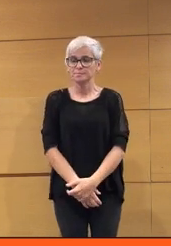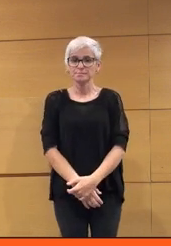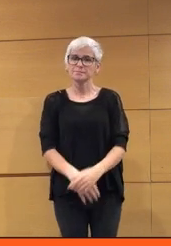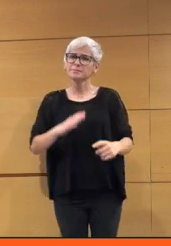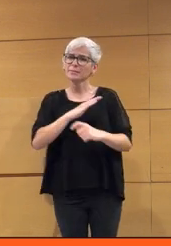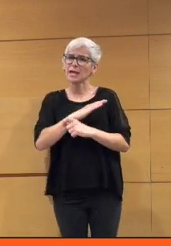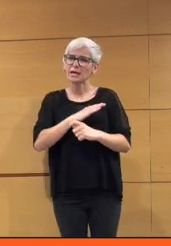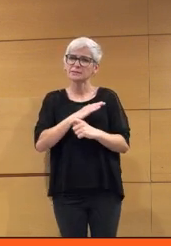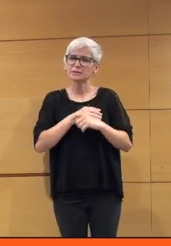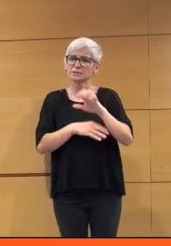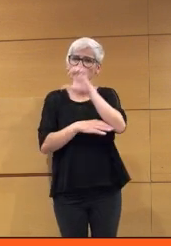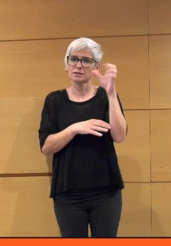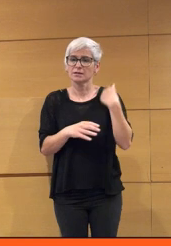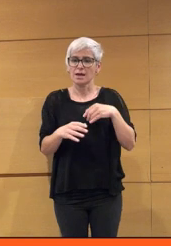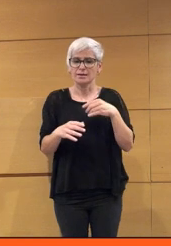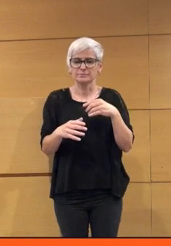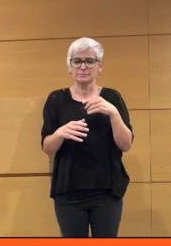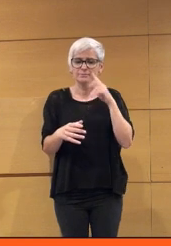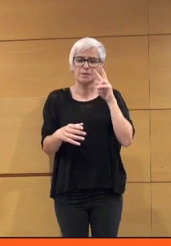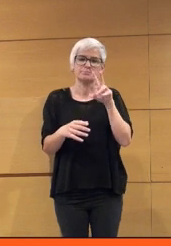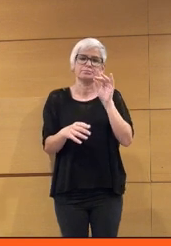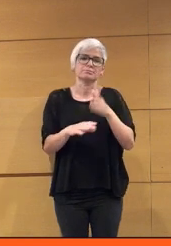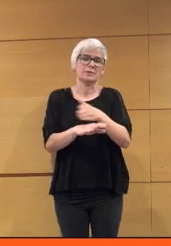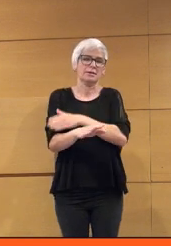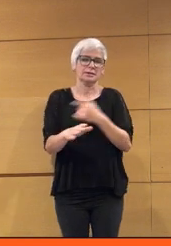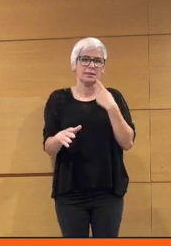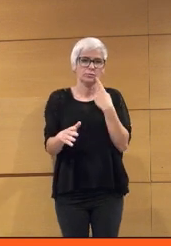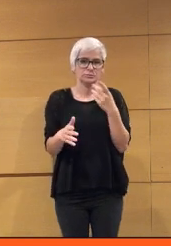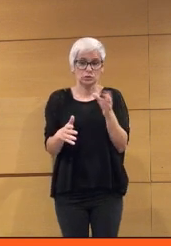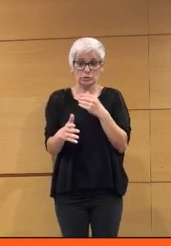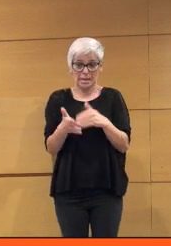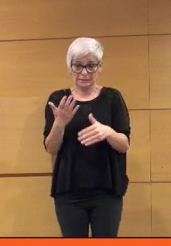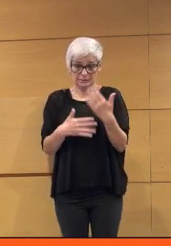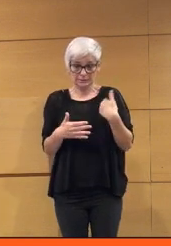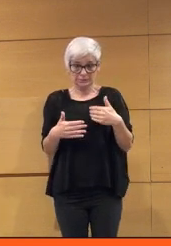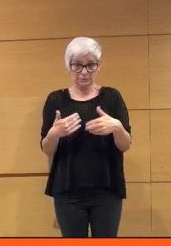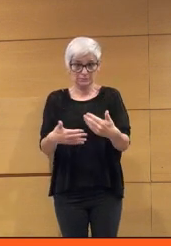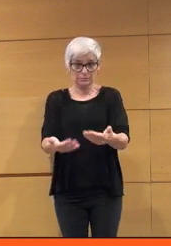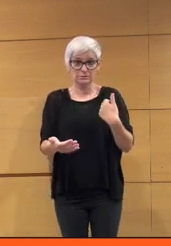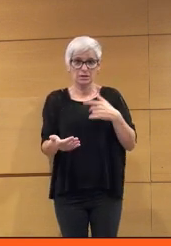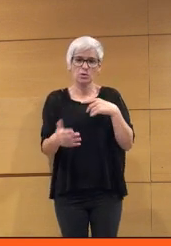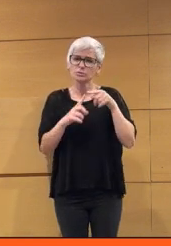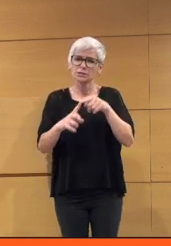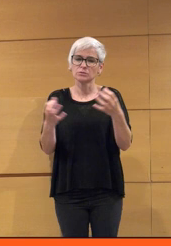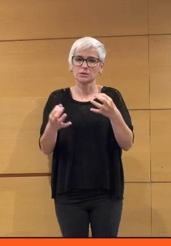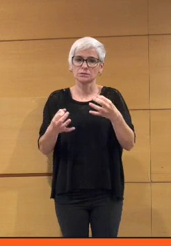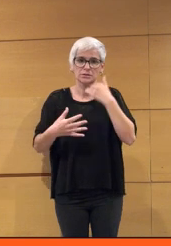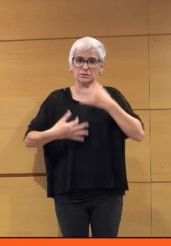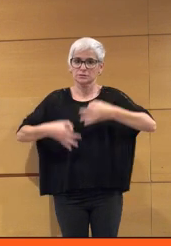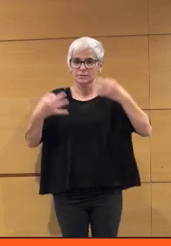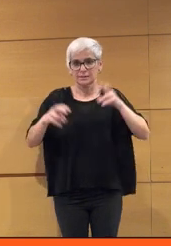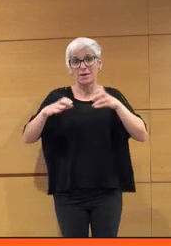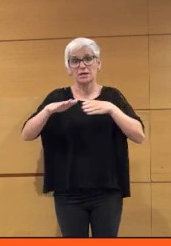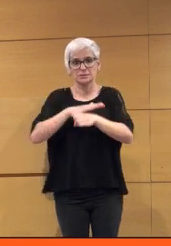L'estratègia de la Unió Europea, ja en previsió de que tot això està arribant, el seu objectiu és garantir, precisament a nivell